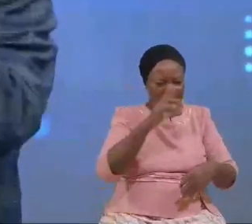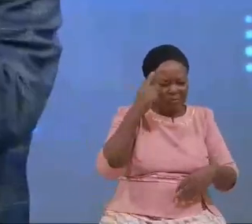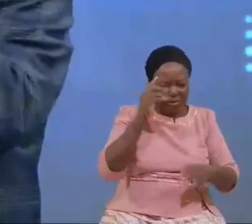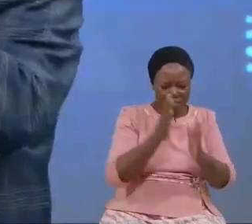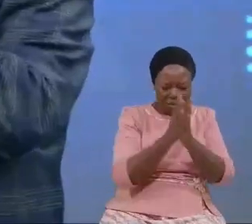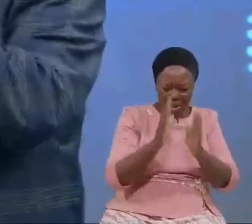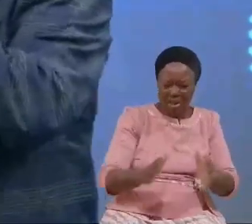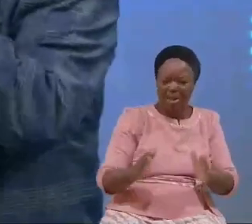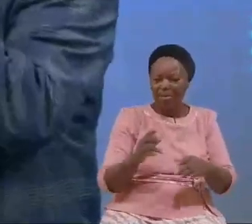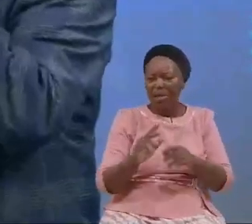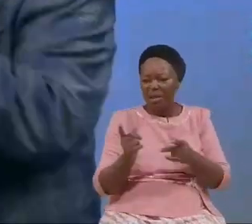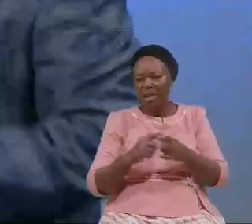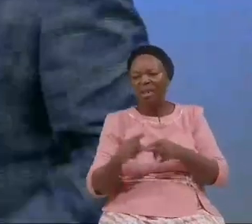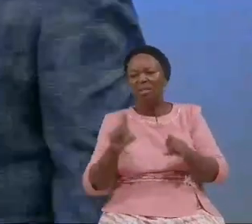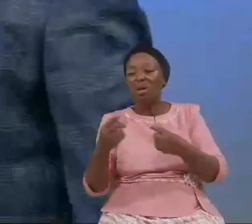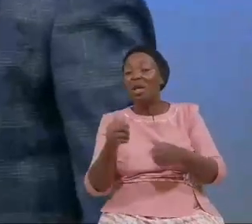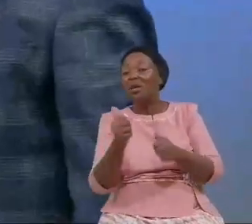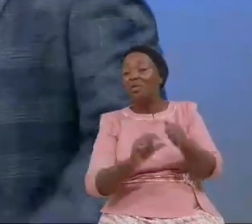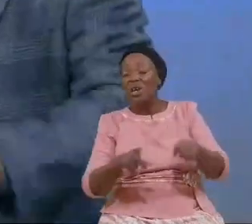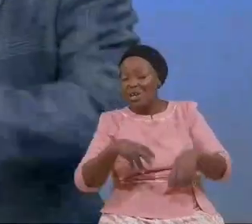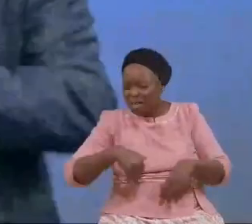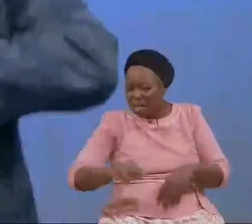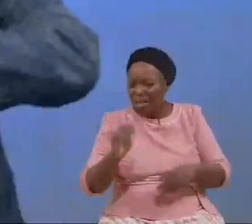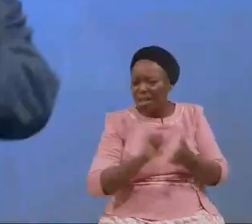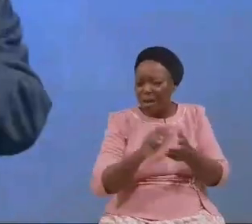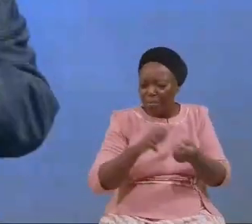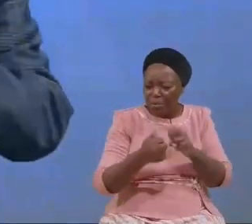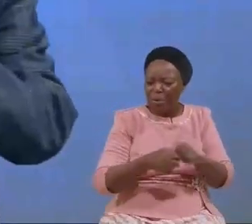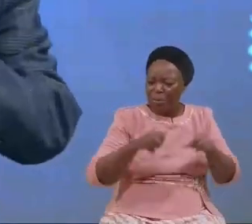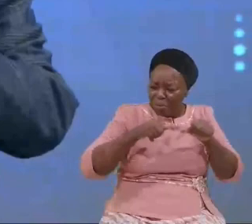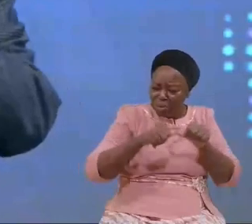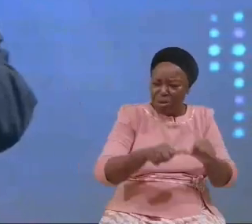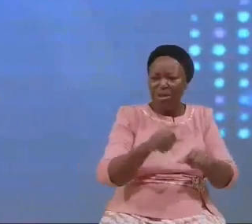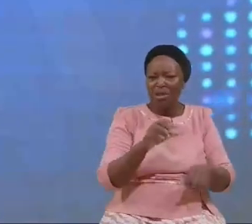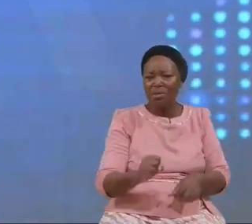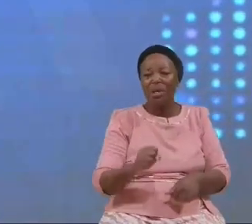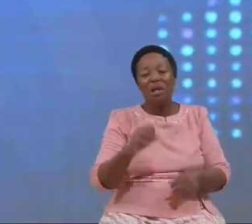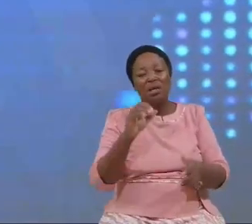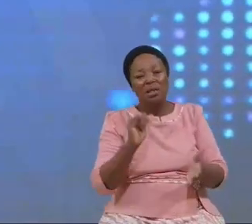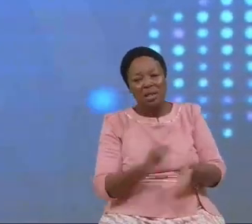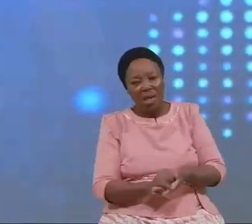partout cependant cette affection a continué